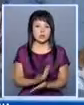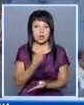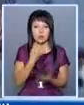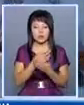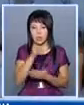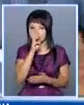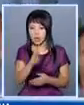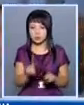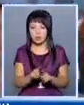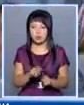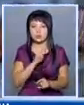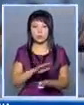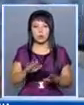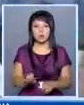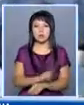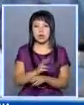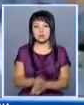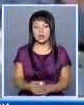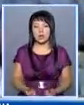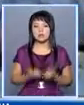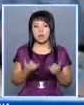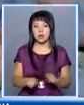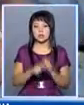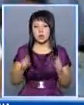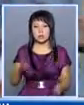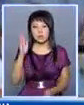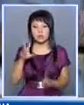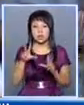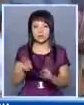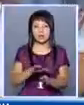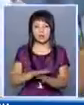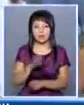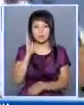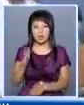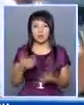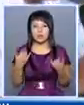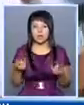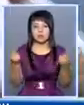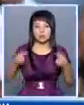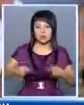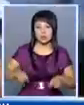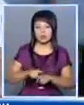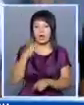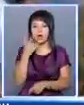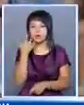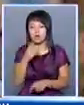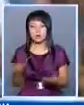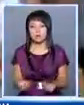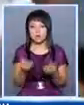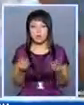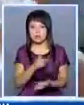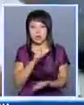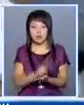айлығы жоғары жұмыс орындарын ашуға уәде берді. Ромнидің пікірінше, құрама штаттарды дағдарыстан құтқарып, оны ары қарай дамуына жағдай жасау